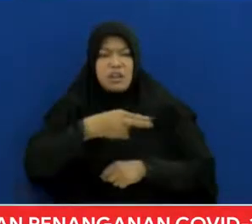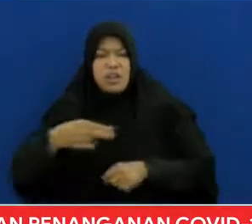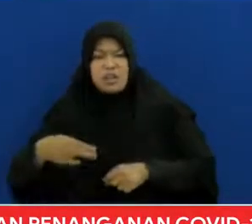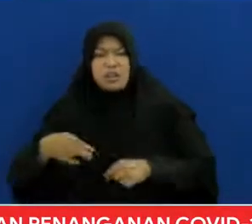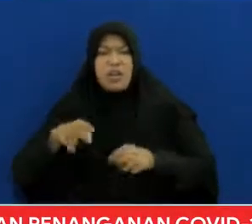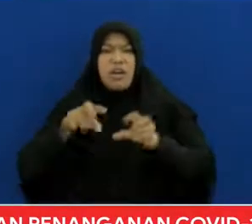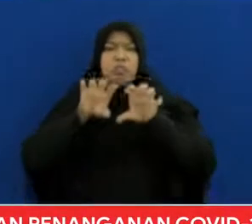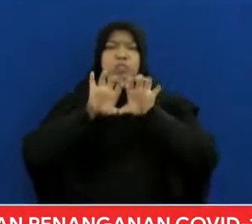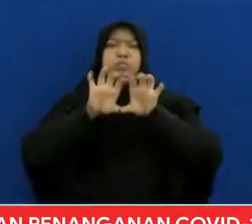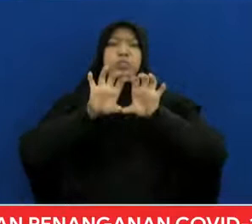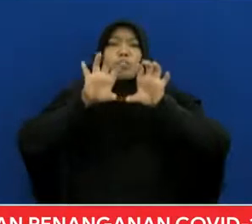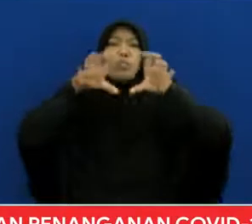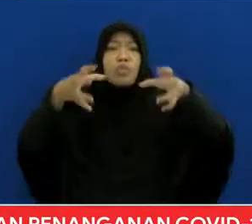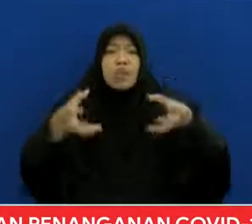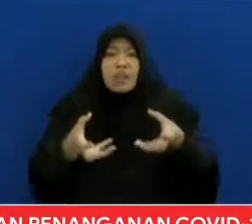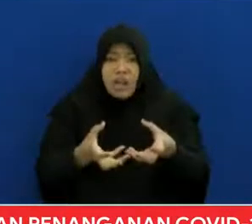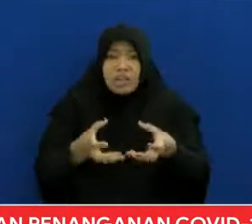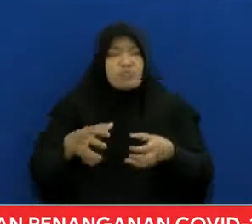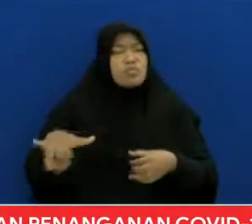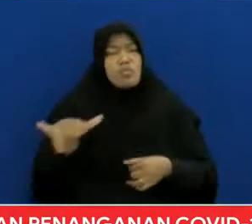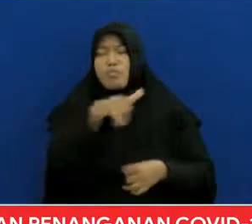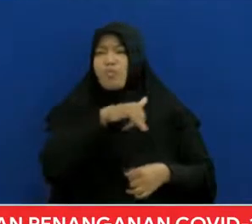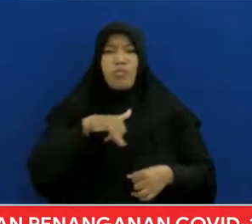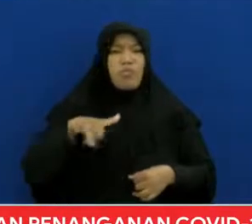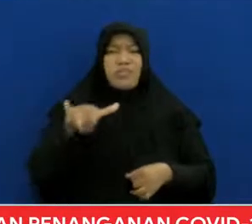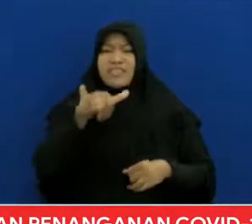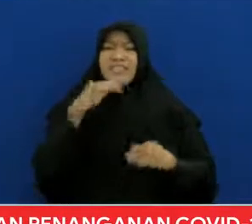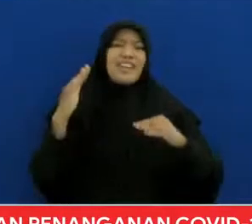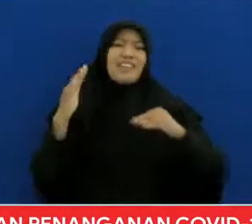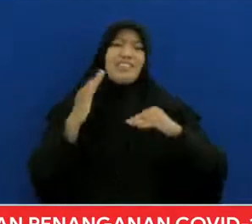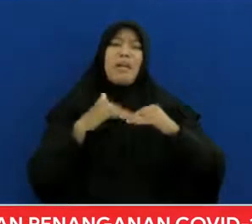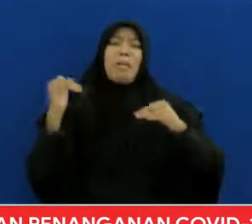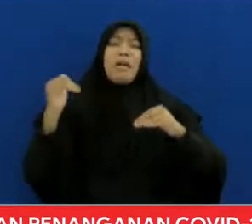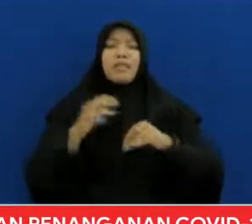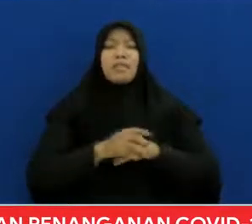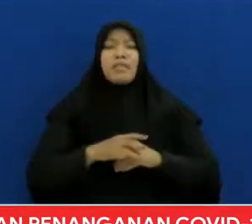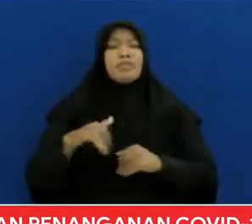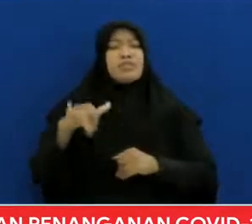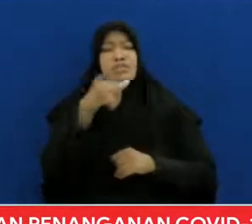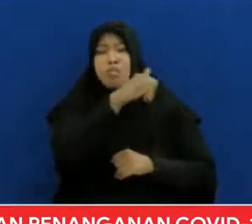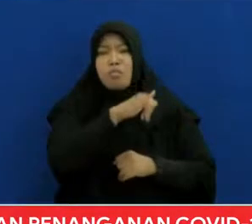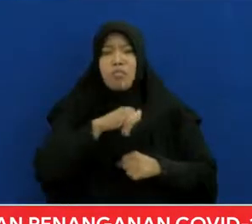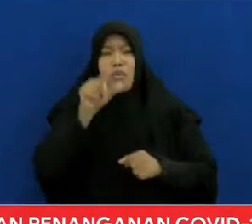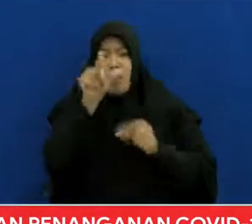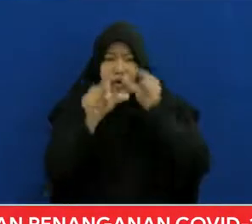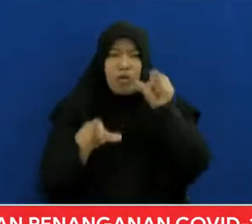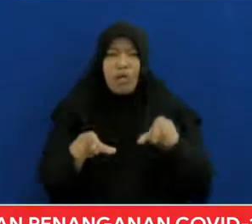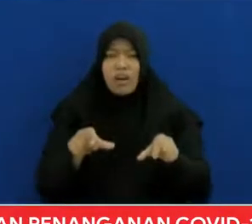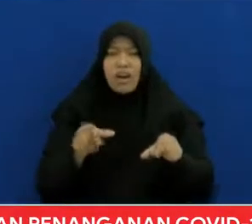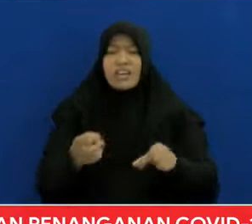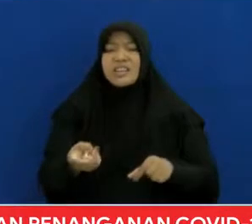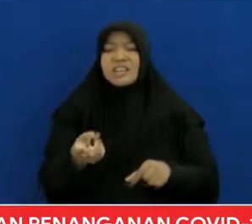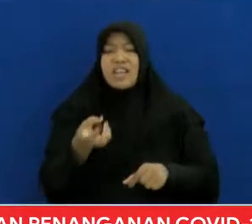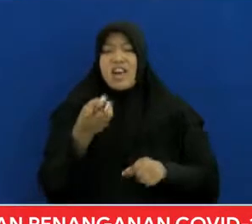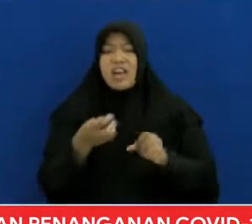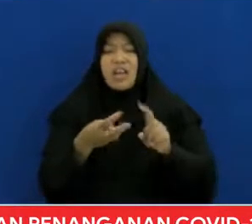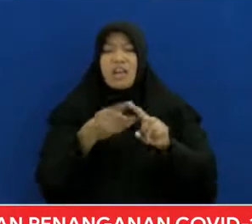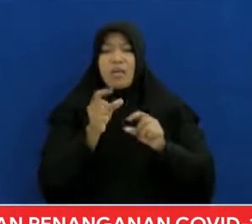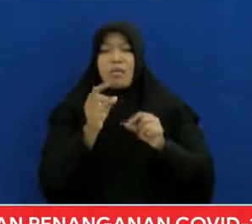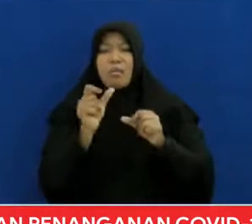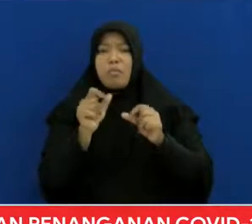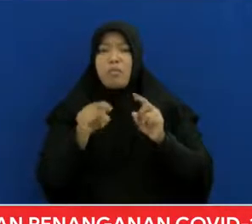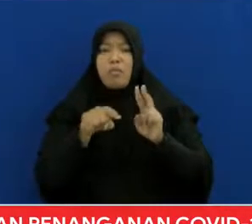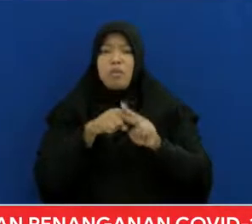akibat COVID-19 ini. Banyak pihak mengalami kesulitan, masyarakat kecil, para buruh,